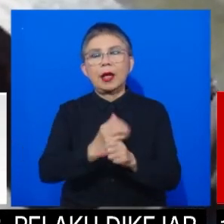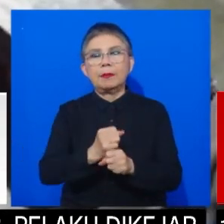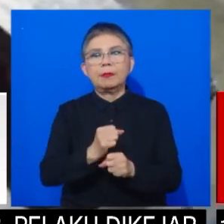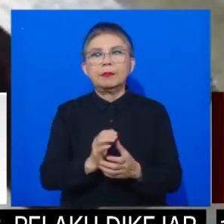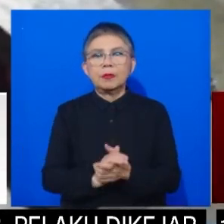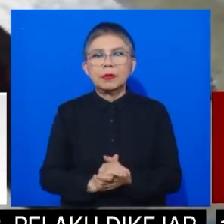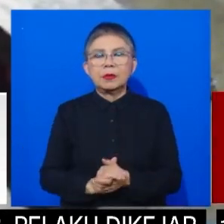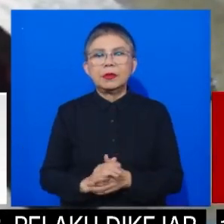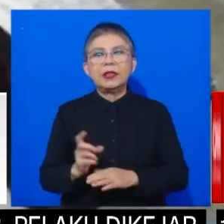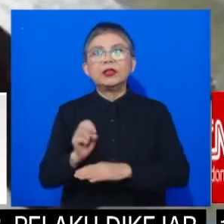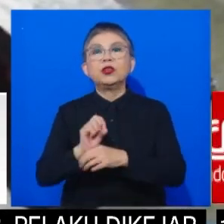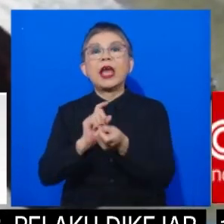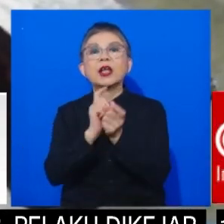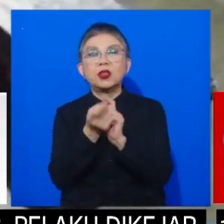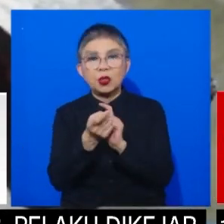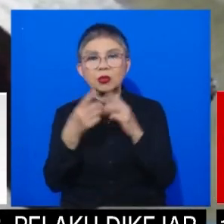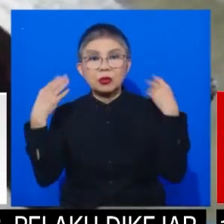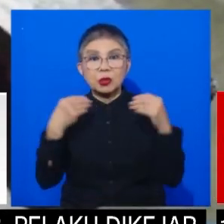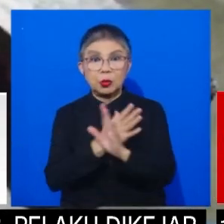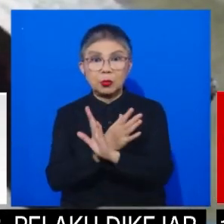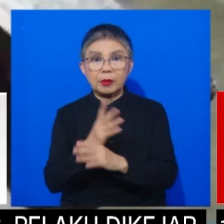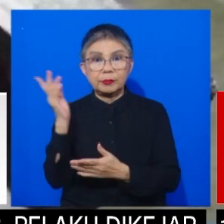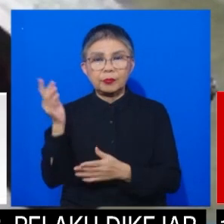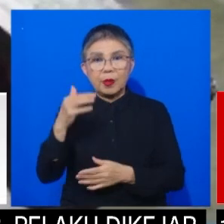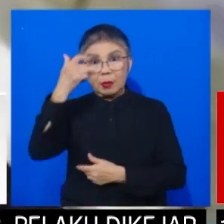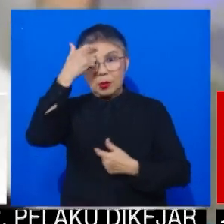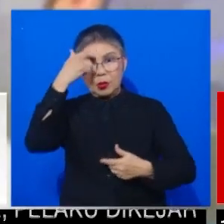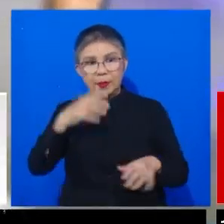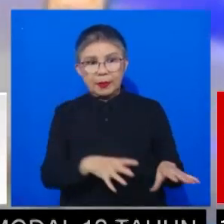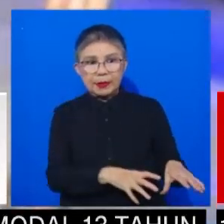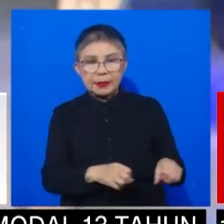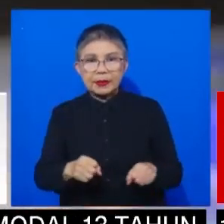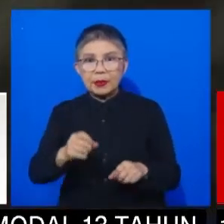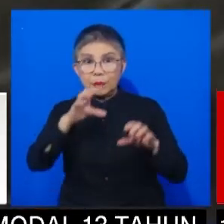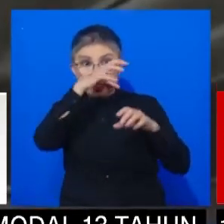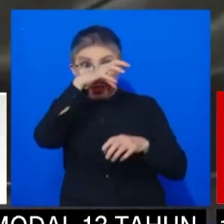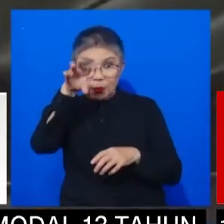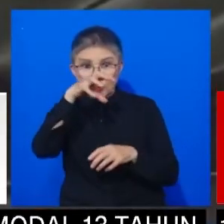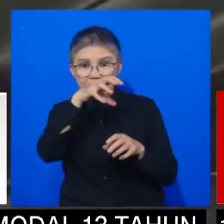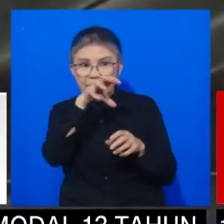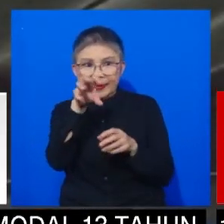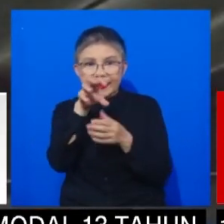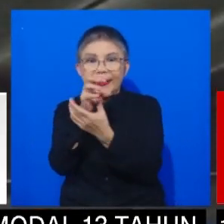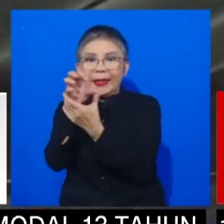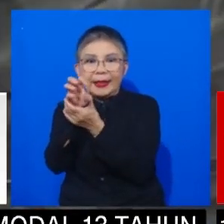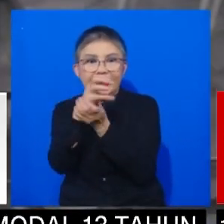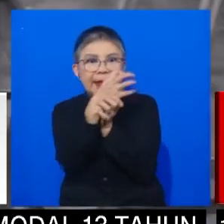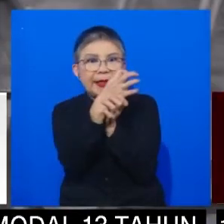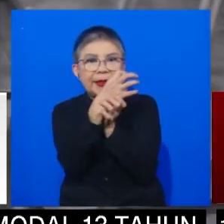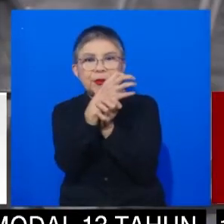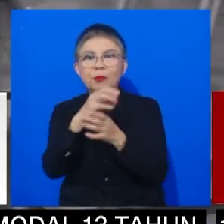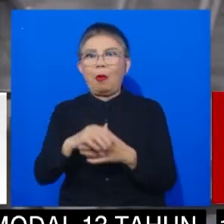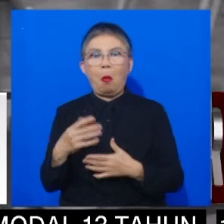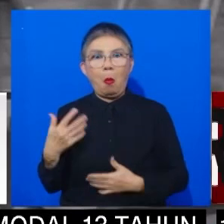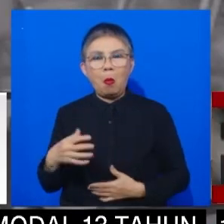Waru, Sidoarjo, Jawa Timur. Dalam aksinya, pelaku sempat menggeser salah satu kamera pengawas agar aksinya tak terekam.